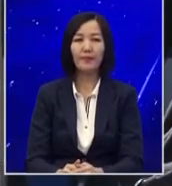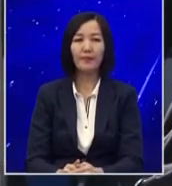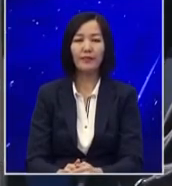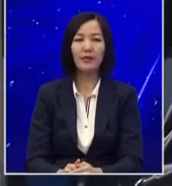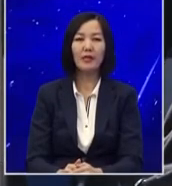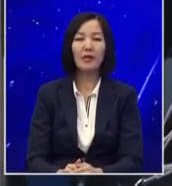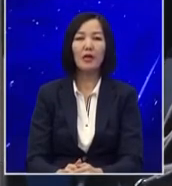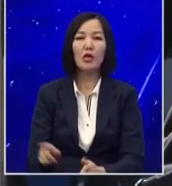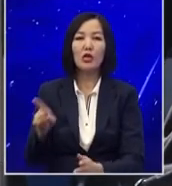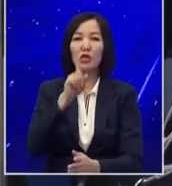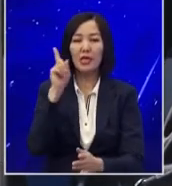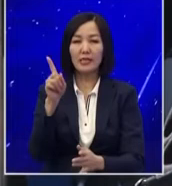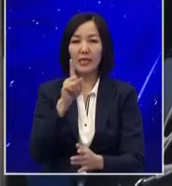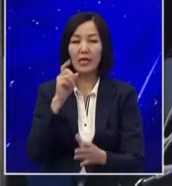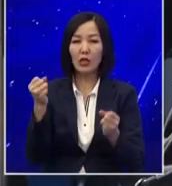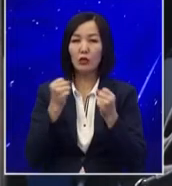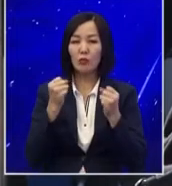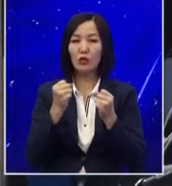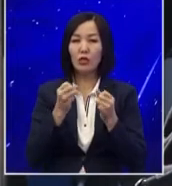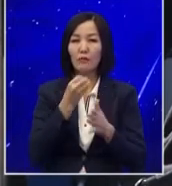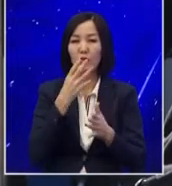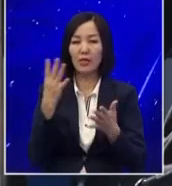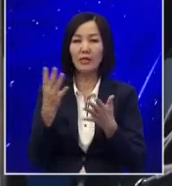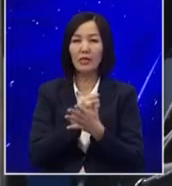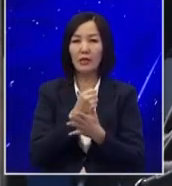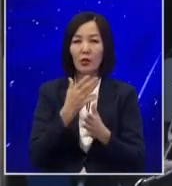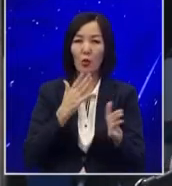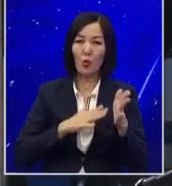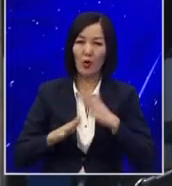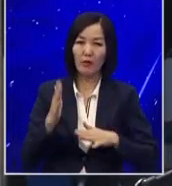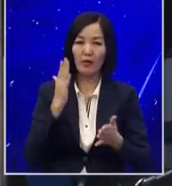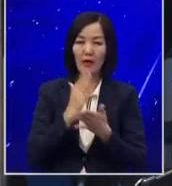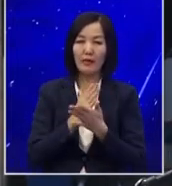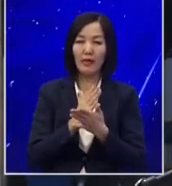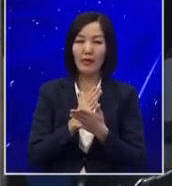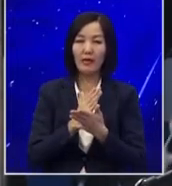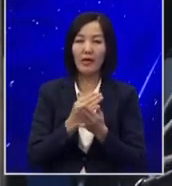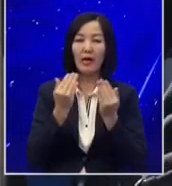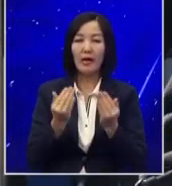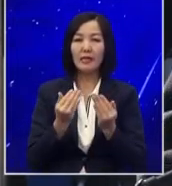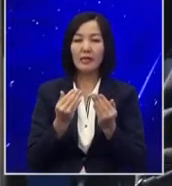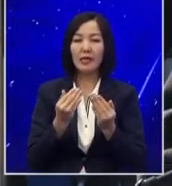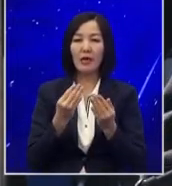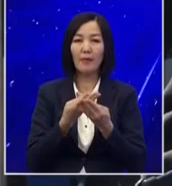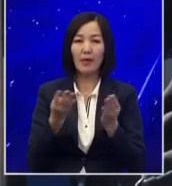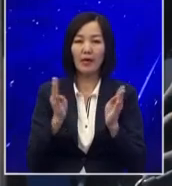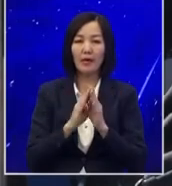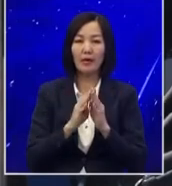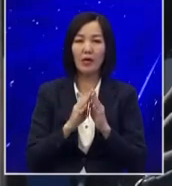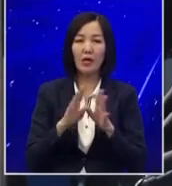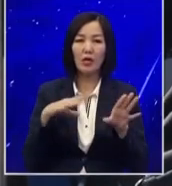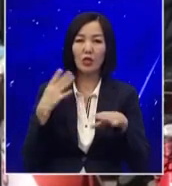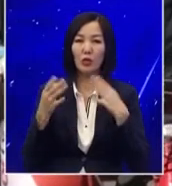Аудан жасөспірімдері, оның ішінде спортшыларымыз жақсы нәтижелермен қуантып келеді. Елдегі мына індетке қарамастан жаттығулар тоқтаған